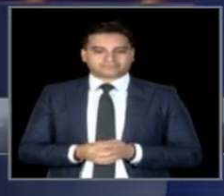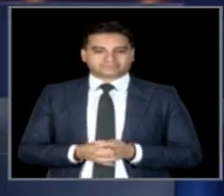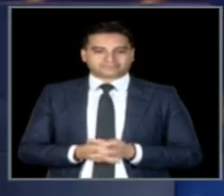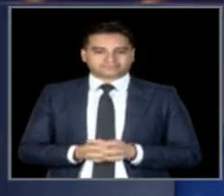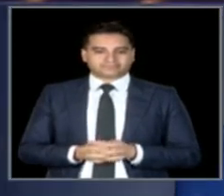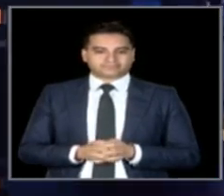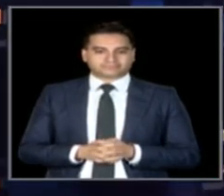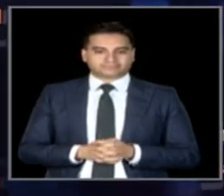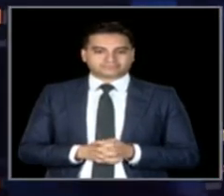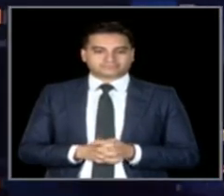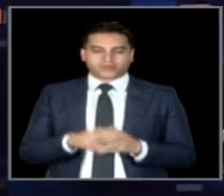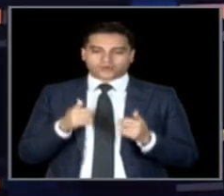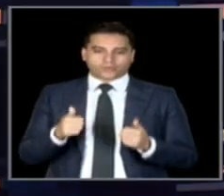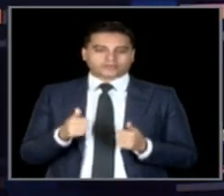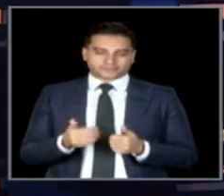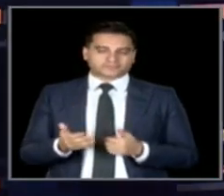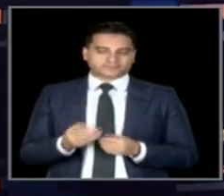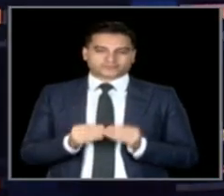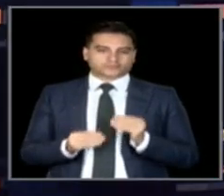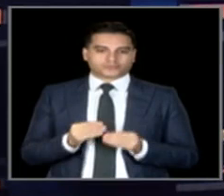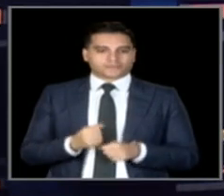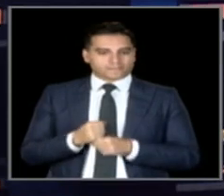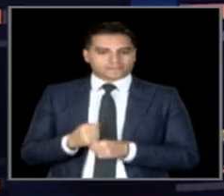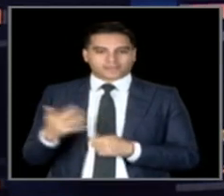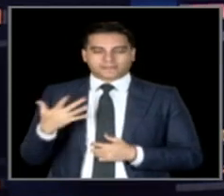كويس تفضل